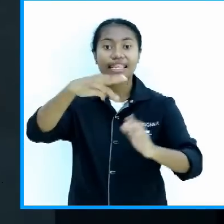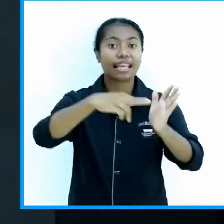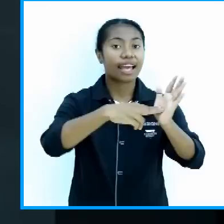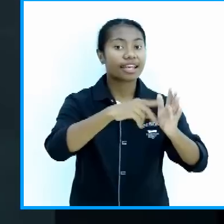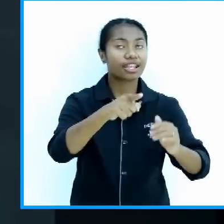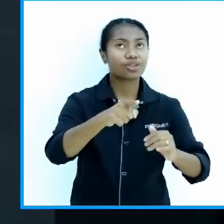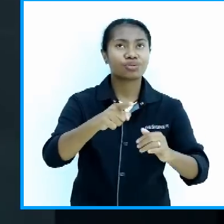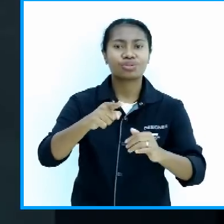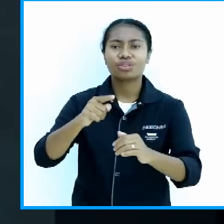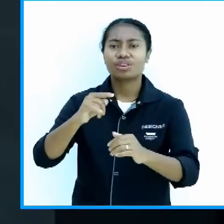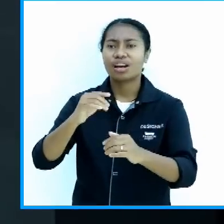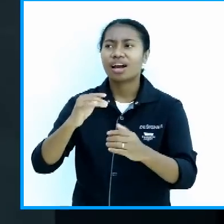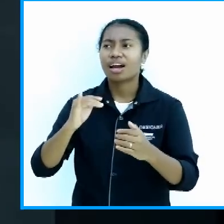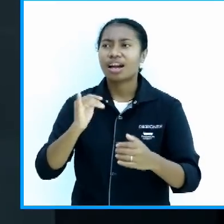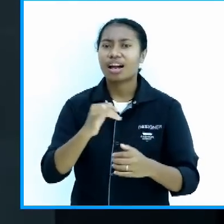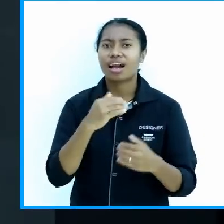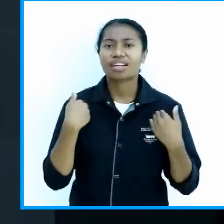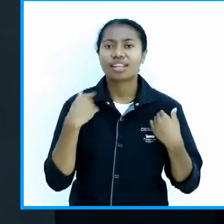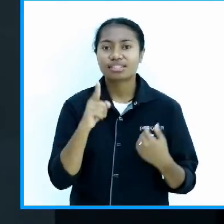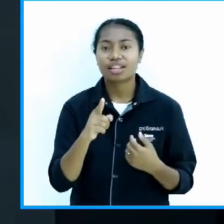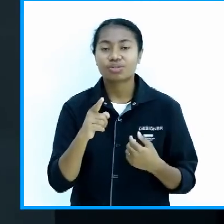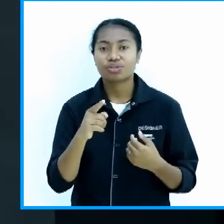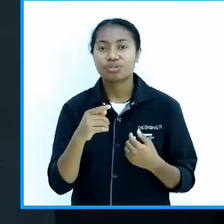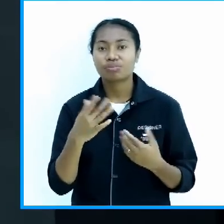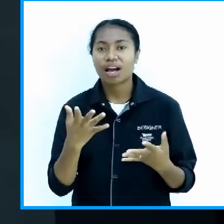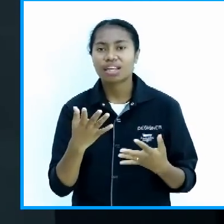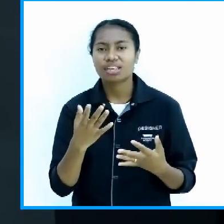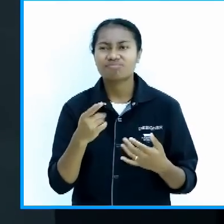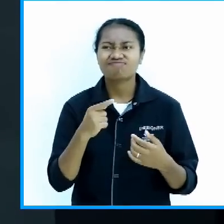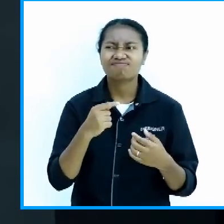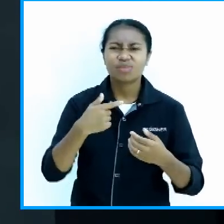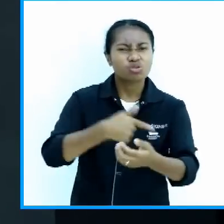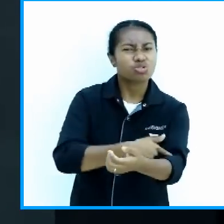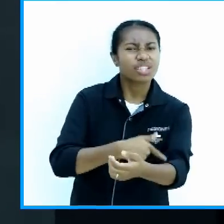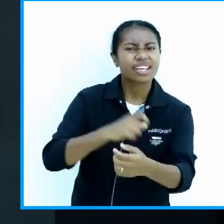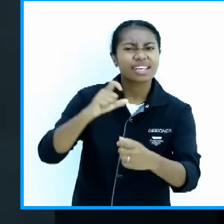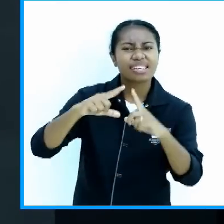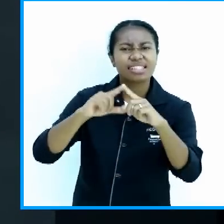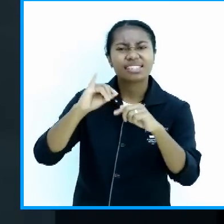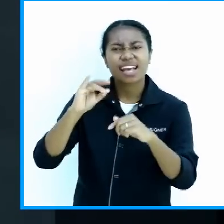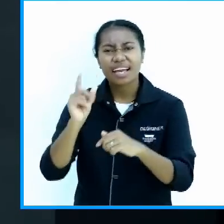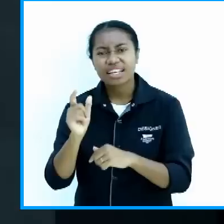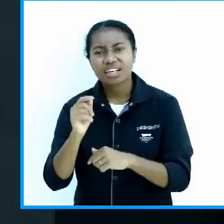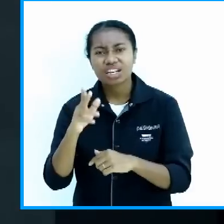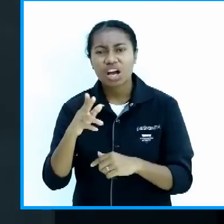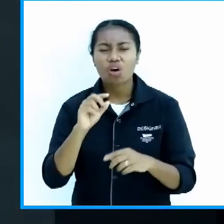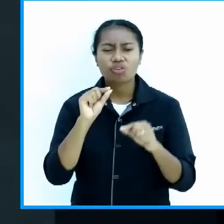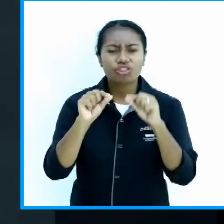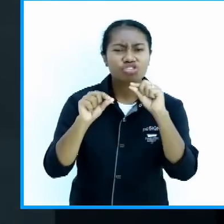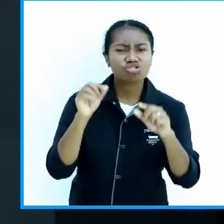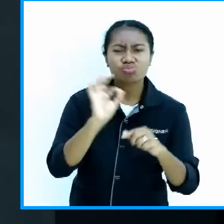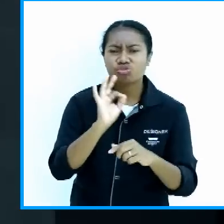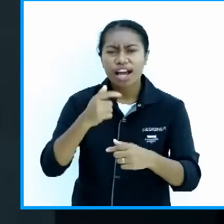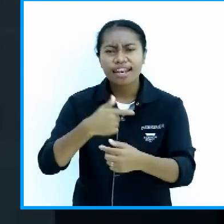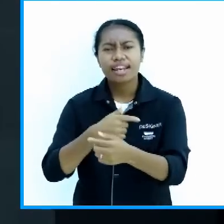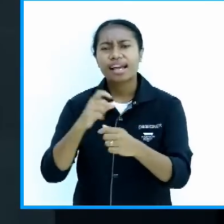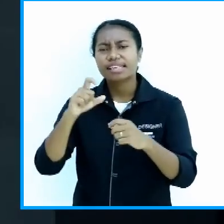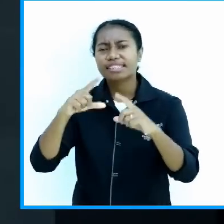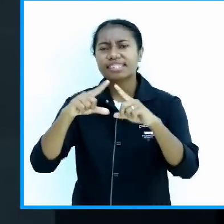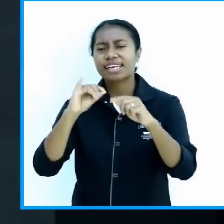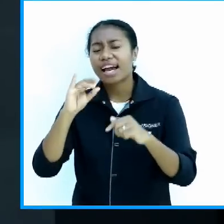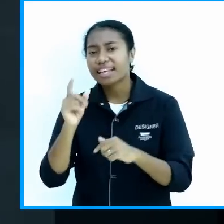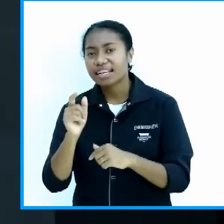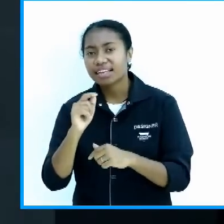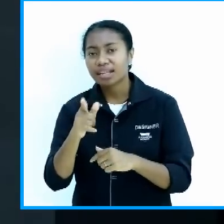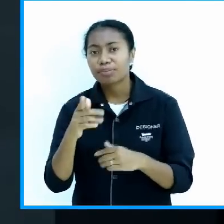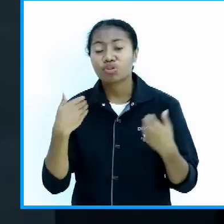biasanya ada air, makanya yang disuntik itu bentuknya cair. Ya, kalau virusnya itu bukan dalam bentuk cair, tapi yang disuntik bentuk cair karena